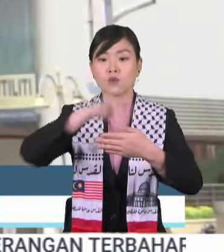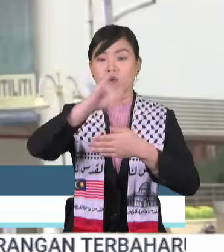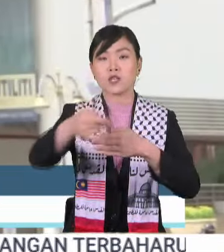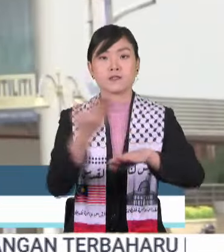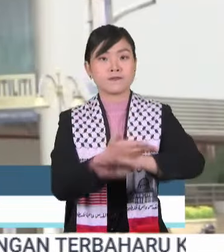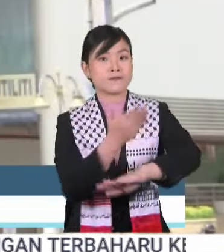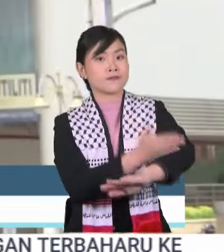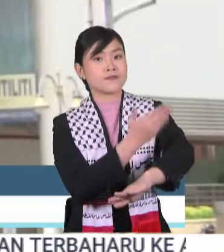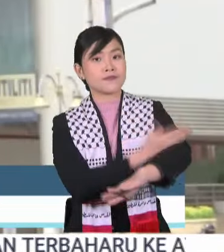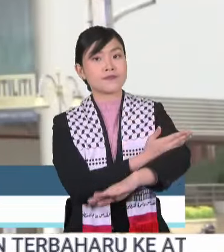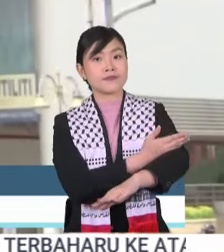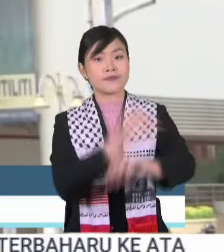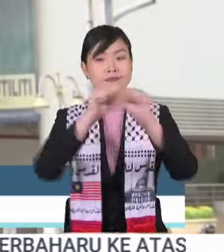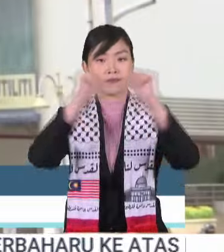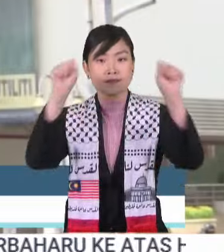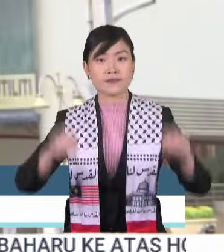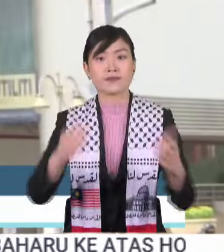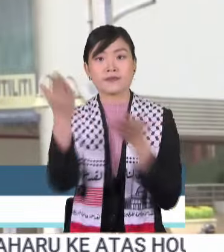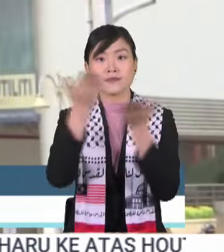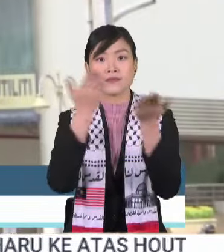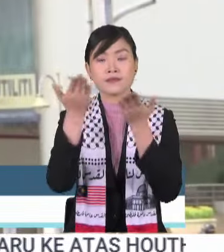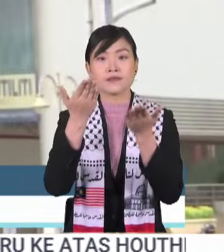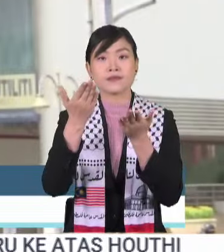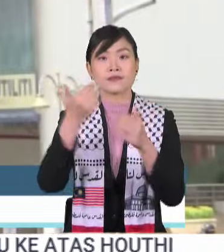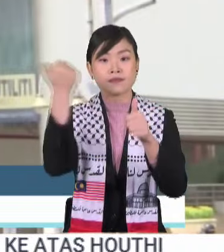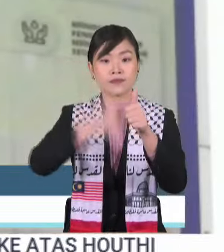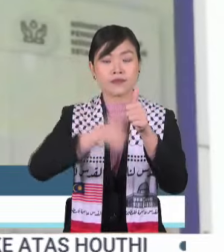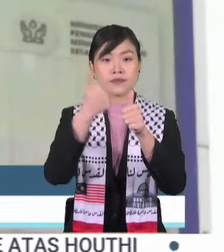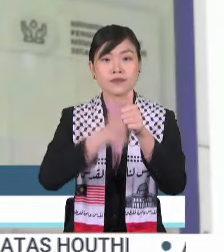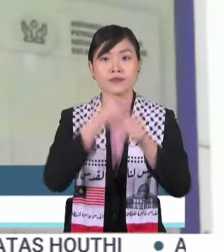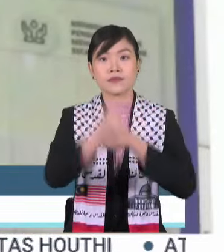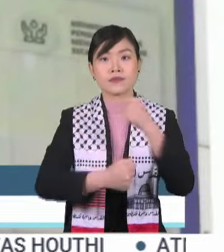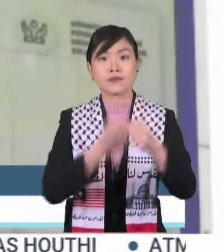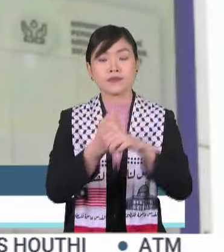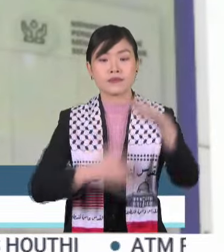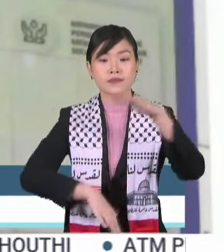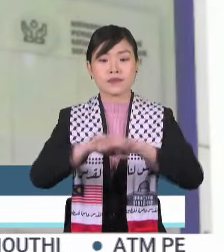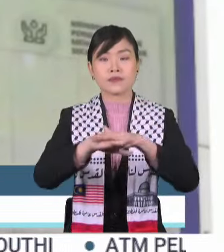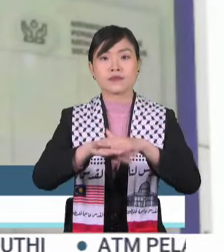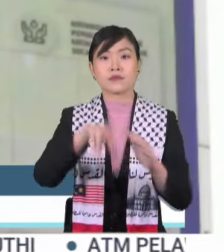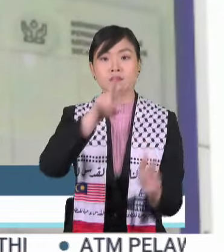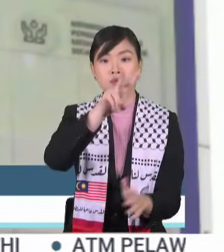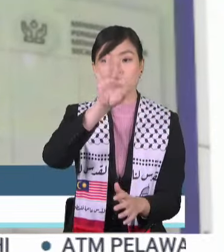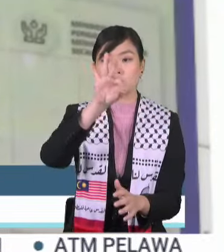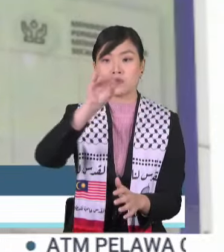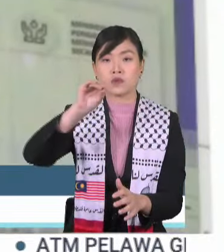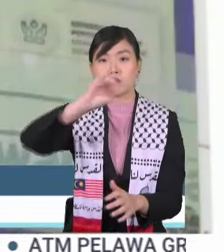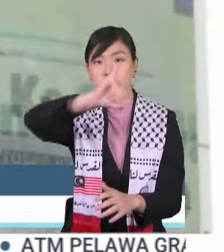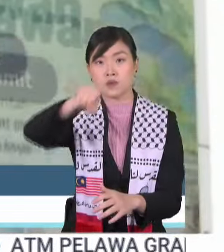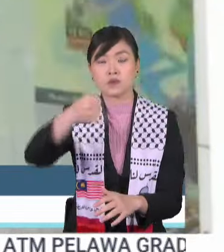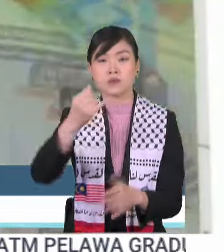sistem perkhidmatan bekalan air negeri itu yang setiap tahun mencecah kos r90